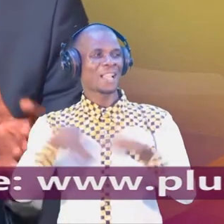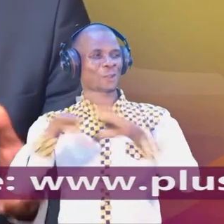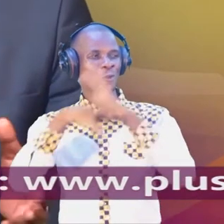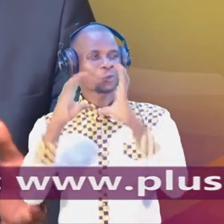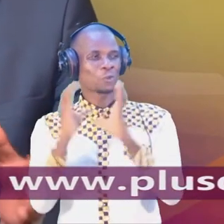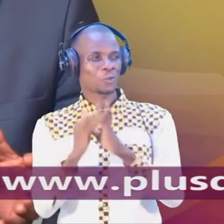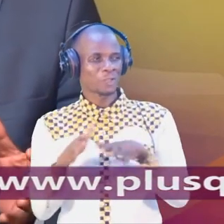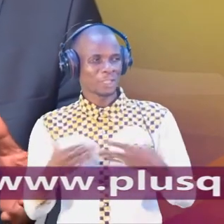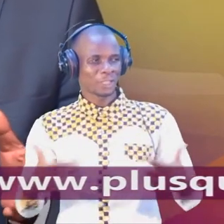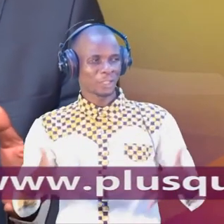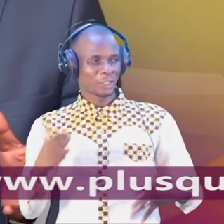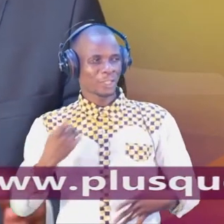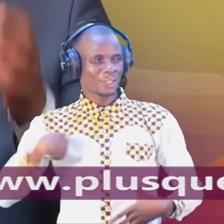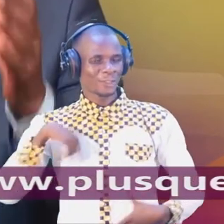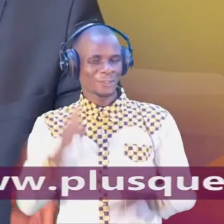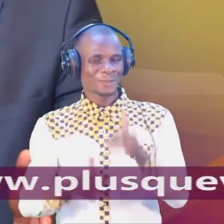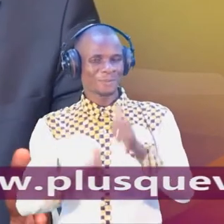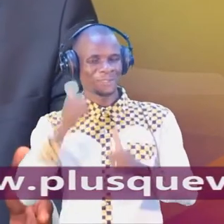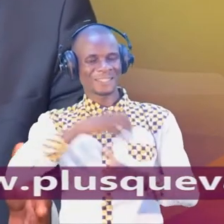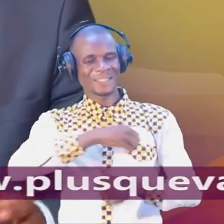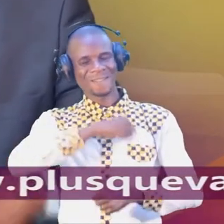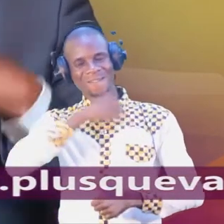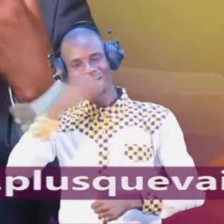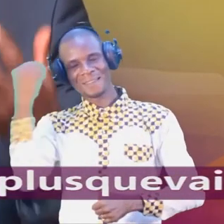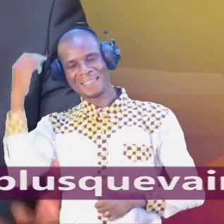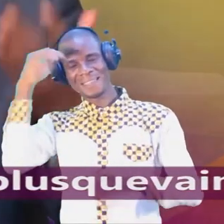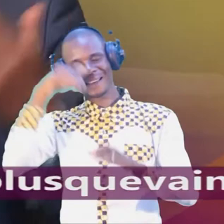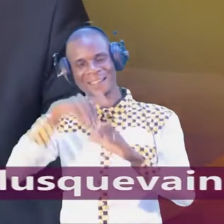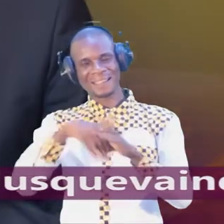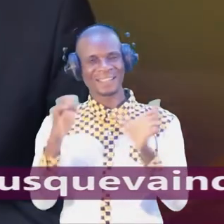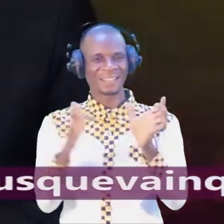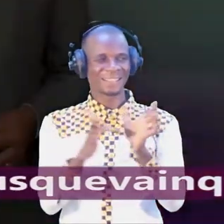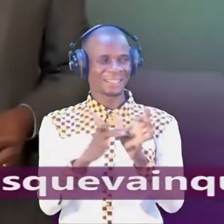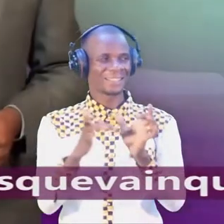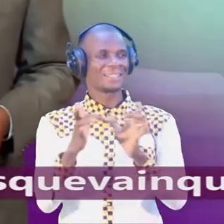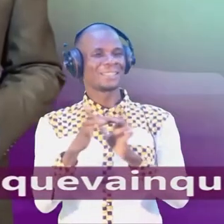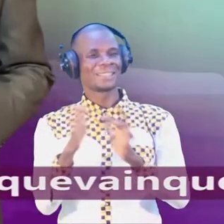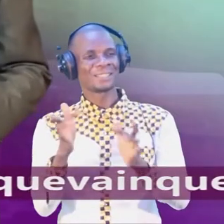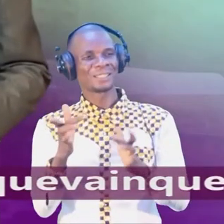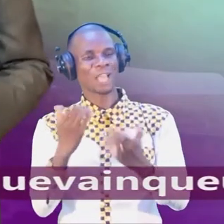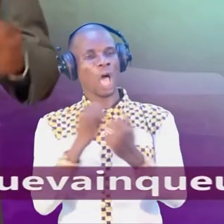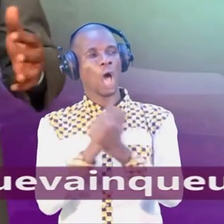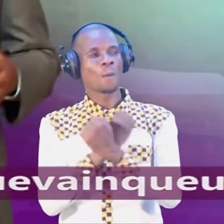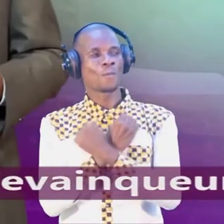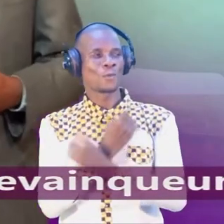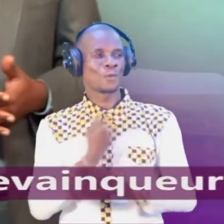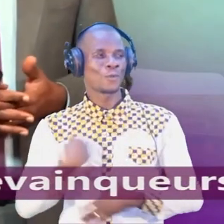nini ujeuri umezidi kuongezeka? Mchungaji Korali atatuelezea zaidi.